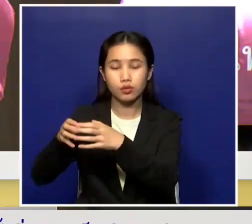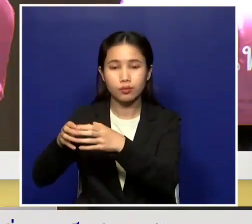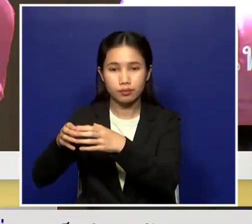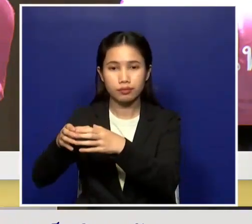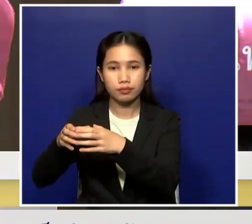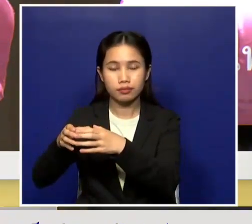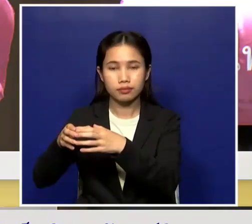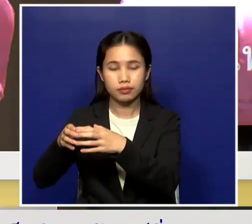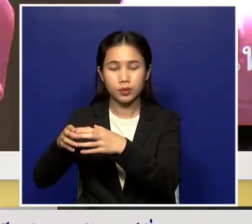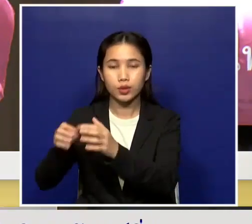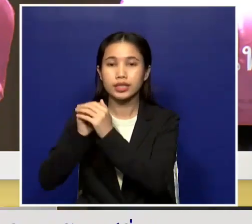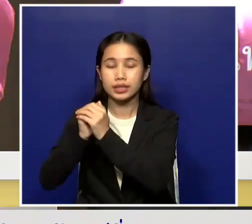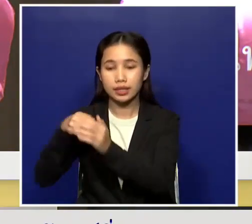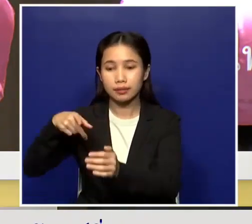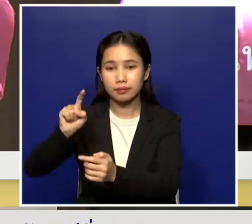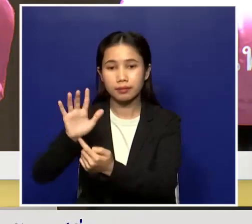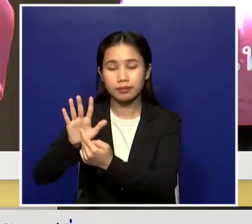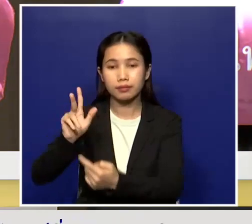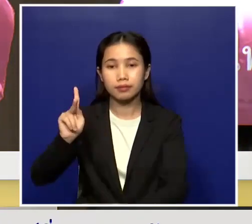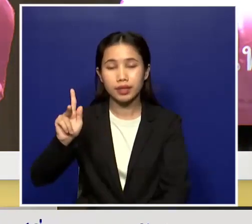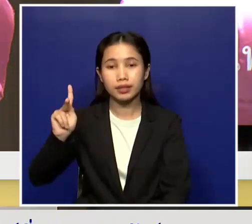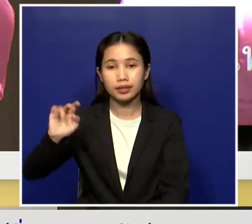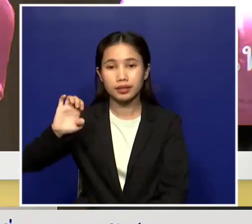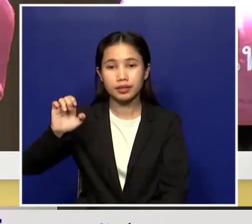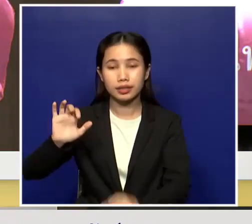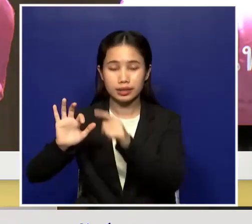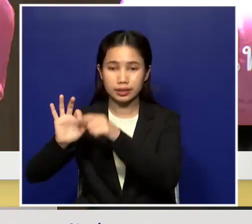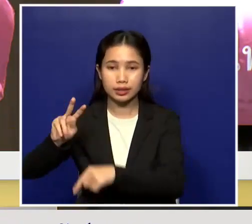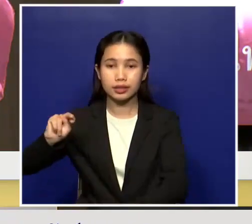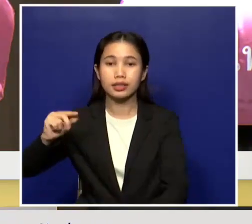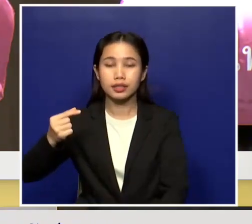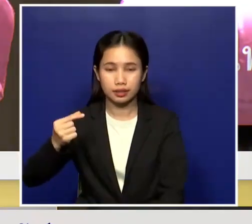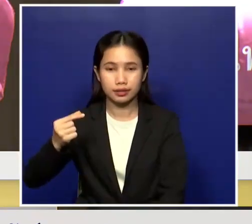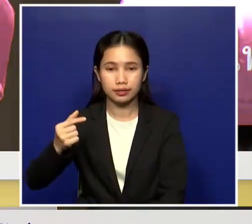นะที่ปักกิ่งกลายเป็นคนสำคัญของพรรคคอมมิวนิสต์ประเทศไทยไ